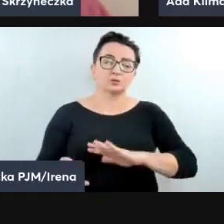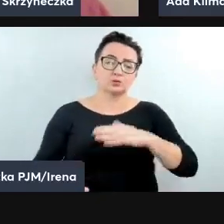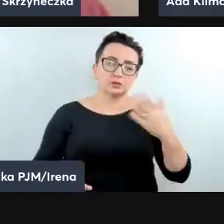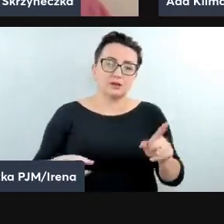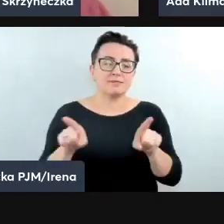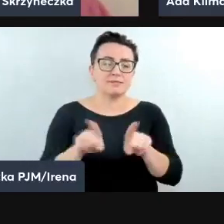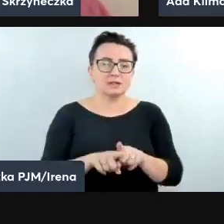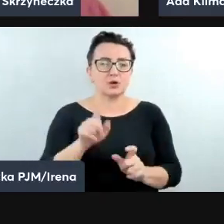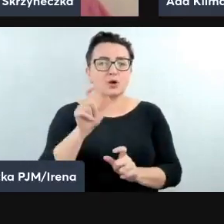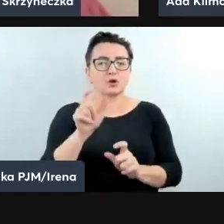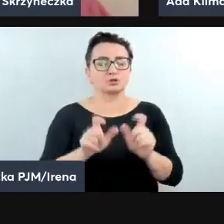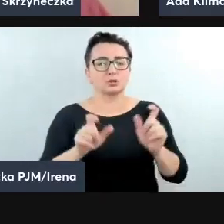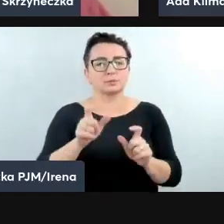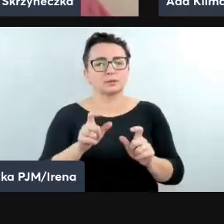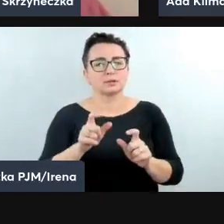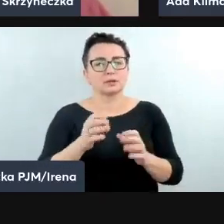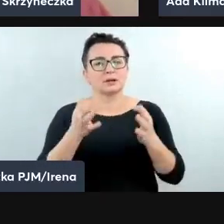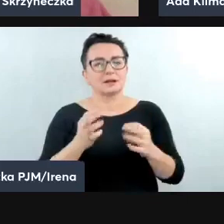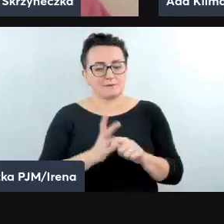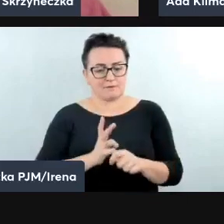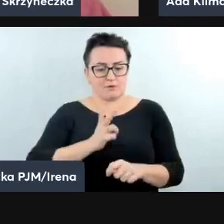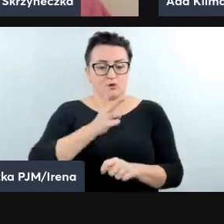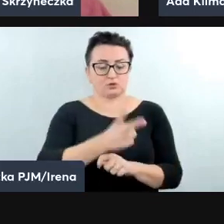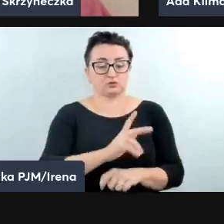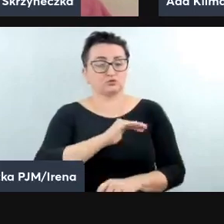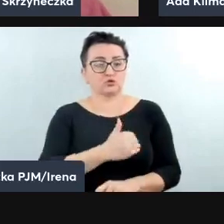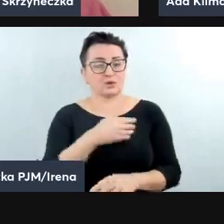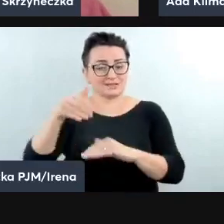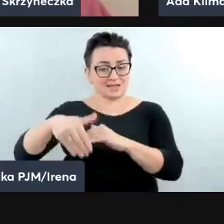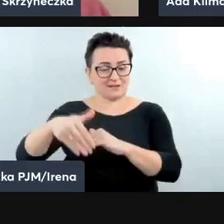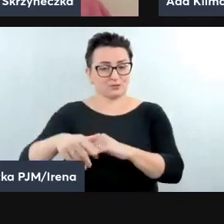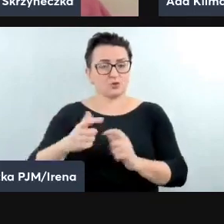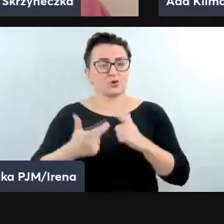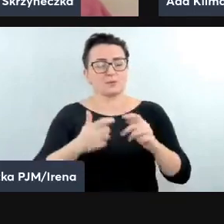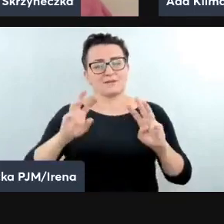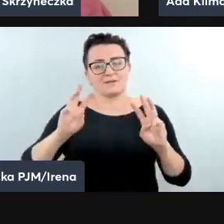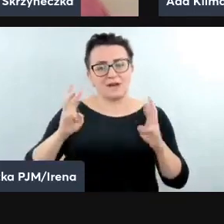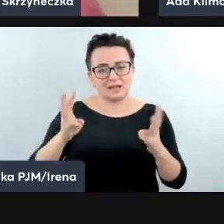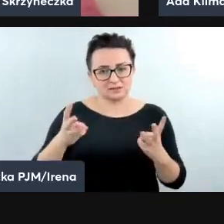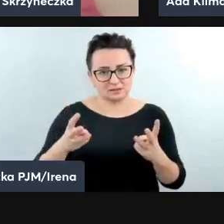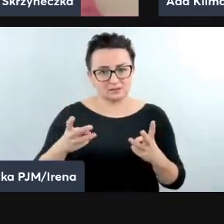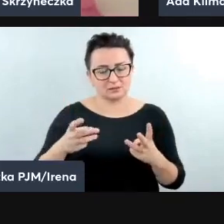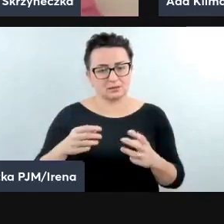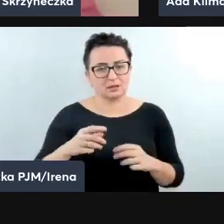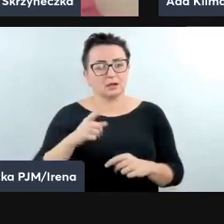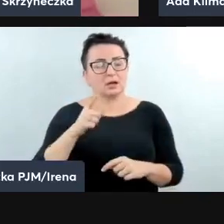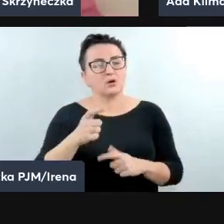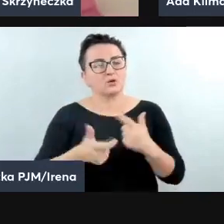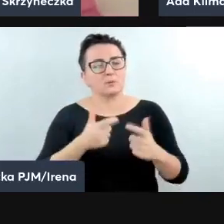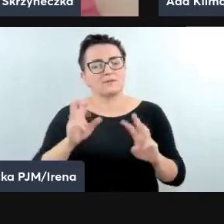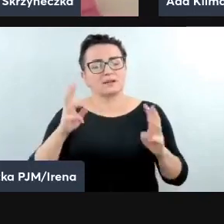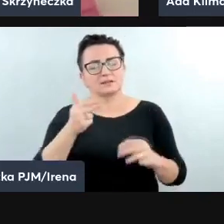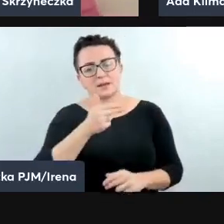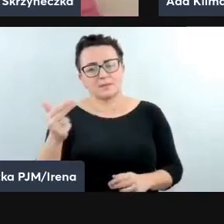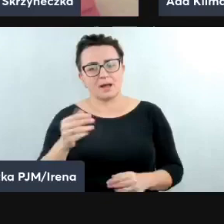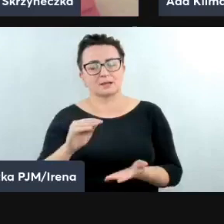szkół z zewnątrz i robią warsztaty, czy o miesiączce, ale też o dojrzewaniu, czy o edukacji seksualnej. Co Wam,